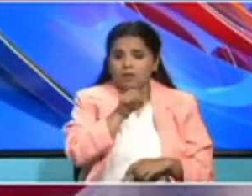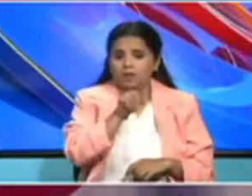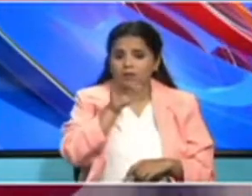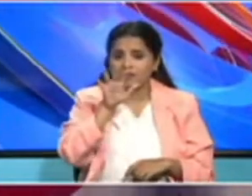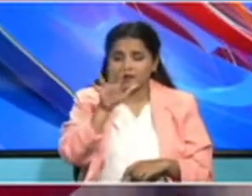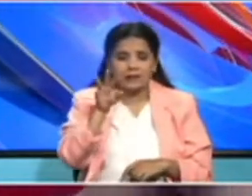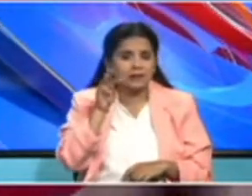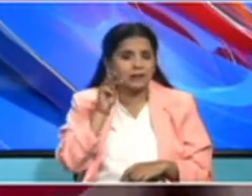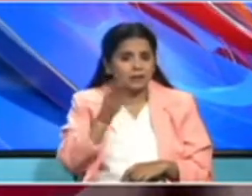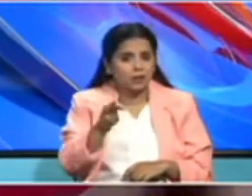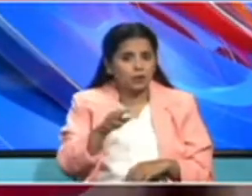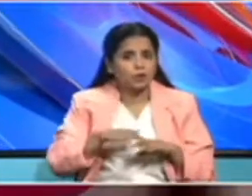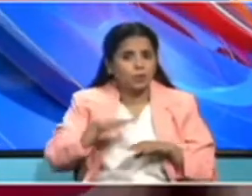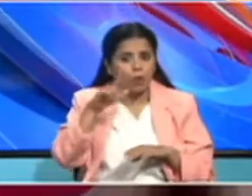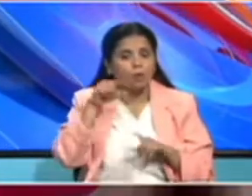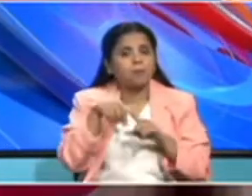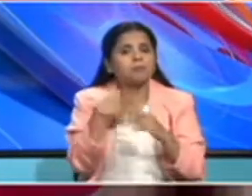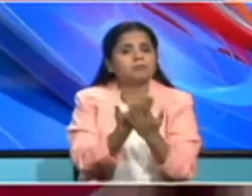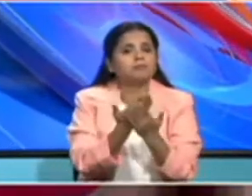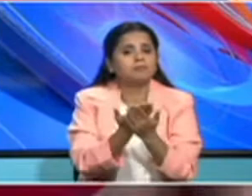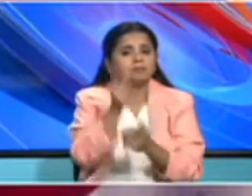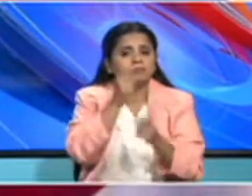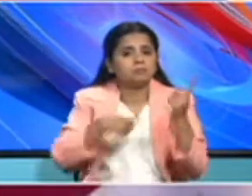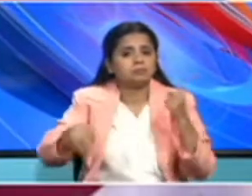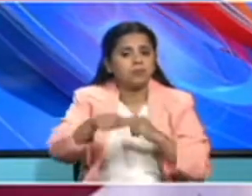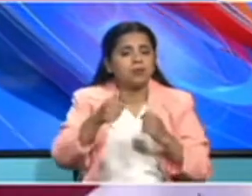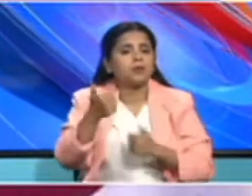15,000 से ज्यादा प्रतिभागी,